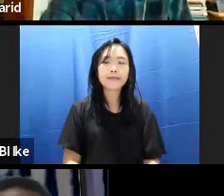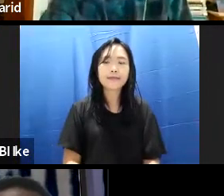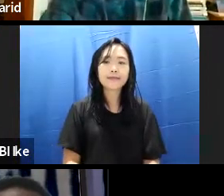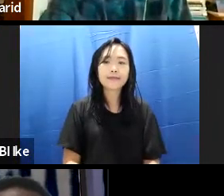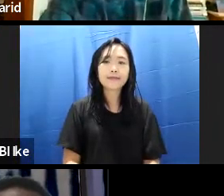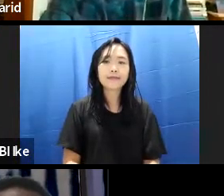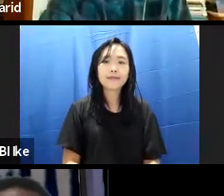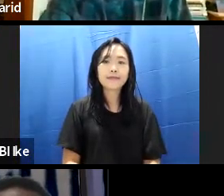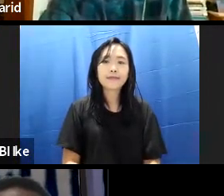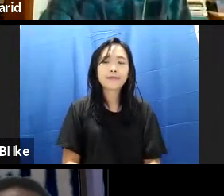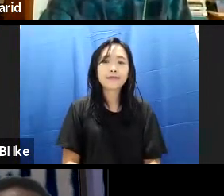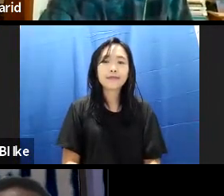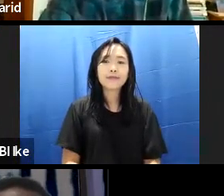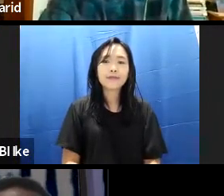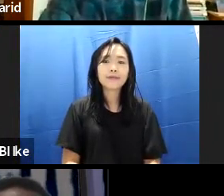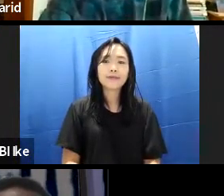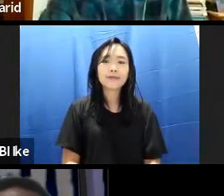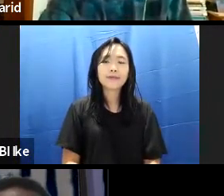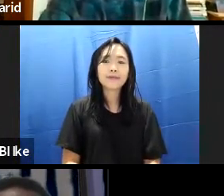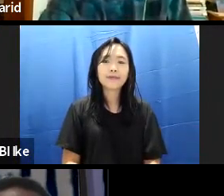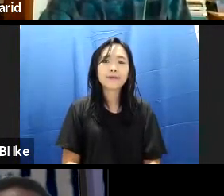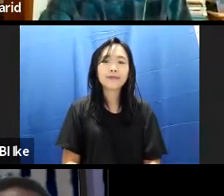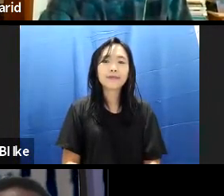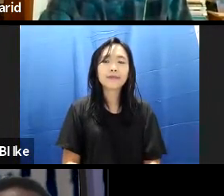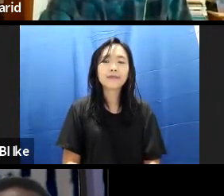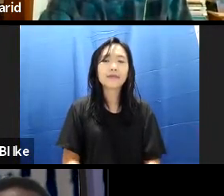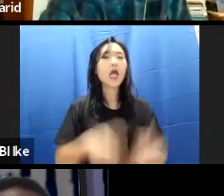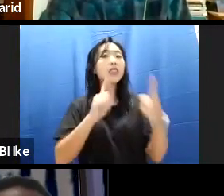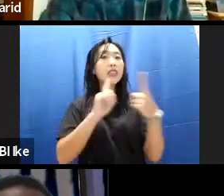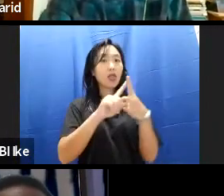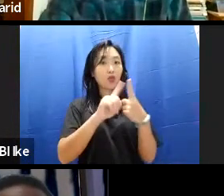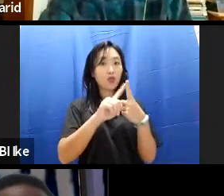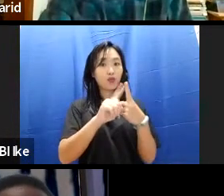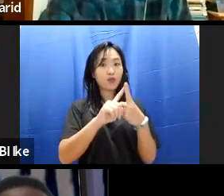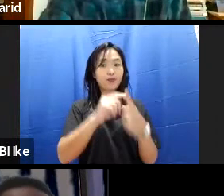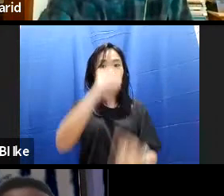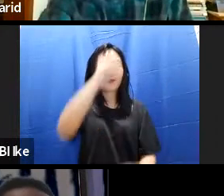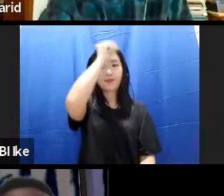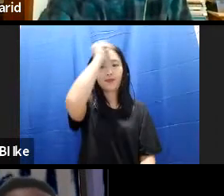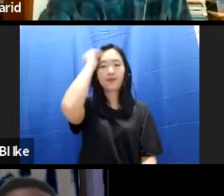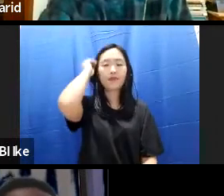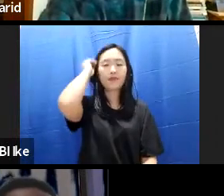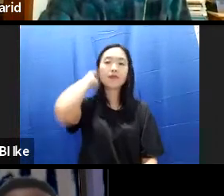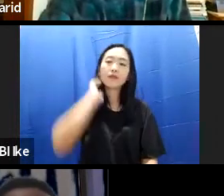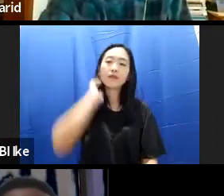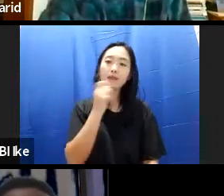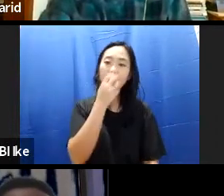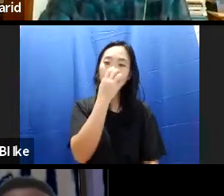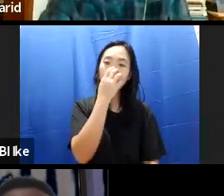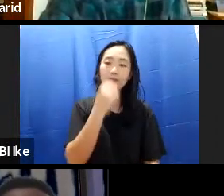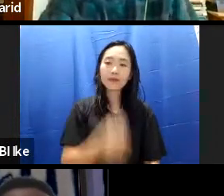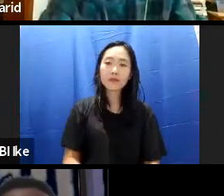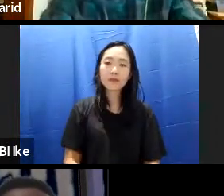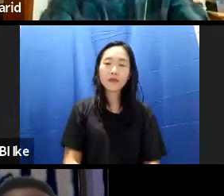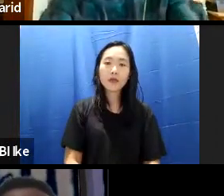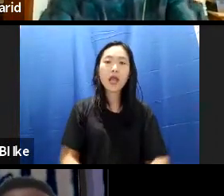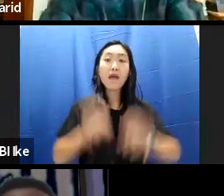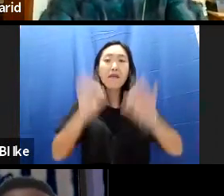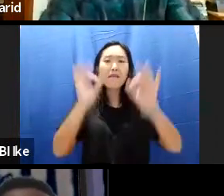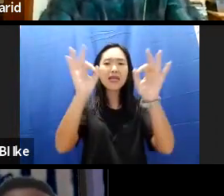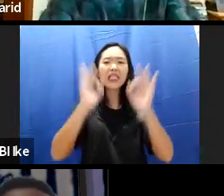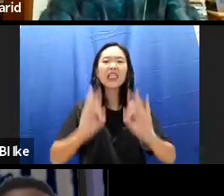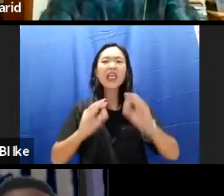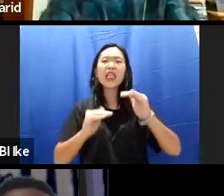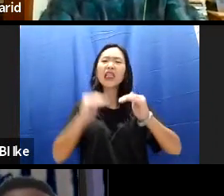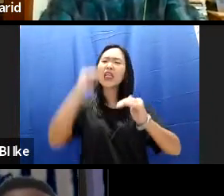ini hingga siang nanti. Pertanyaan pertama, research question yang pertama, mengapa pendidikan tinggi yang